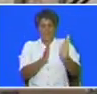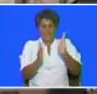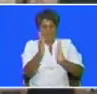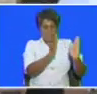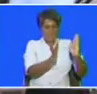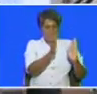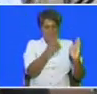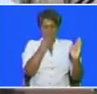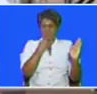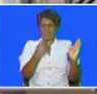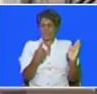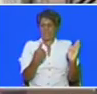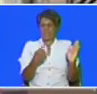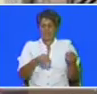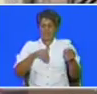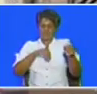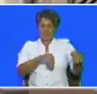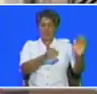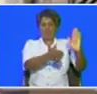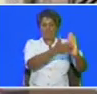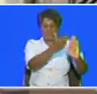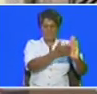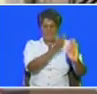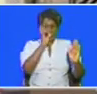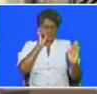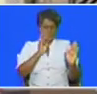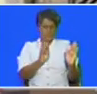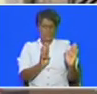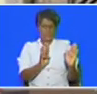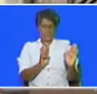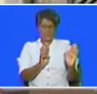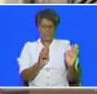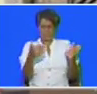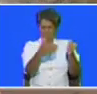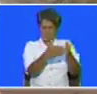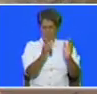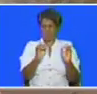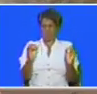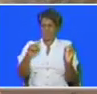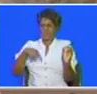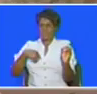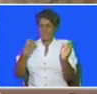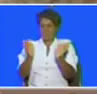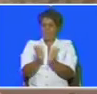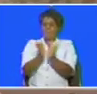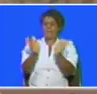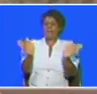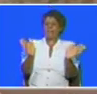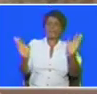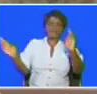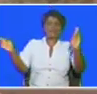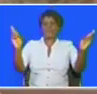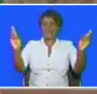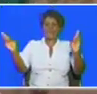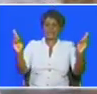ikasemwa inafuatu haraka, sioni kama kuna kitu itasuia. Sisi kama wananchi tuko tayari kabisa